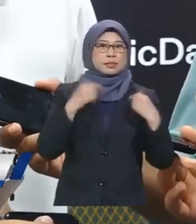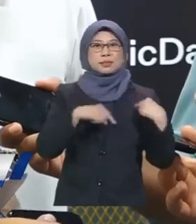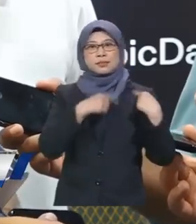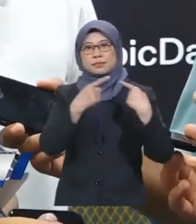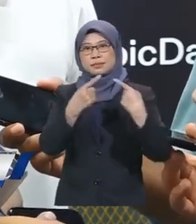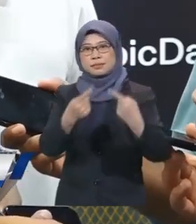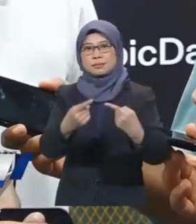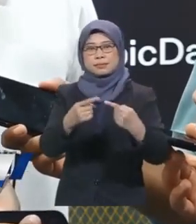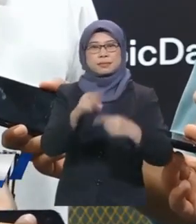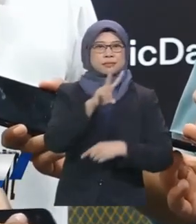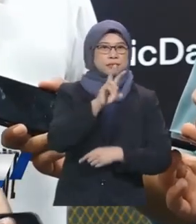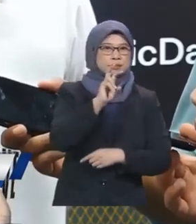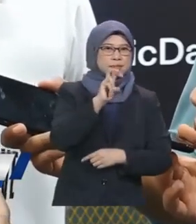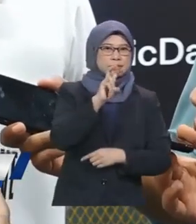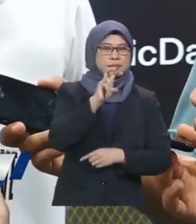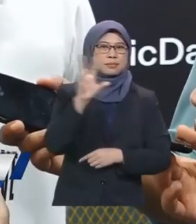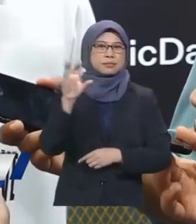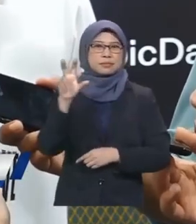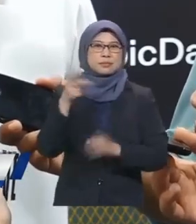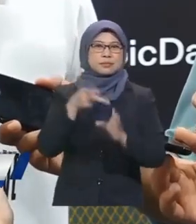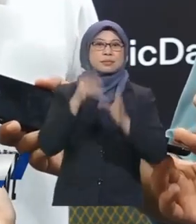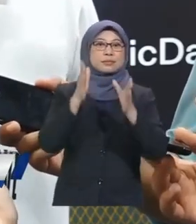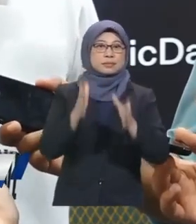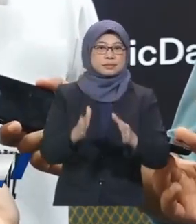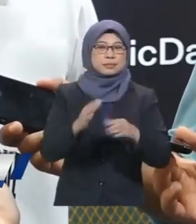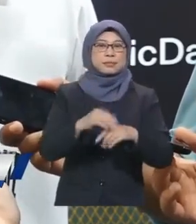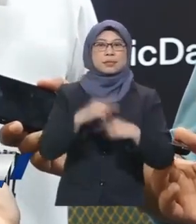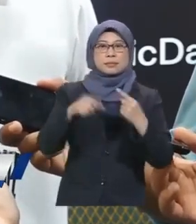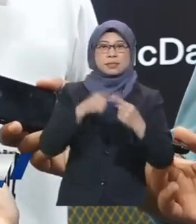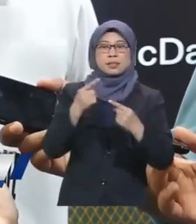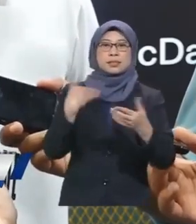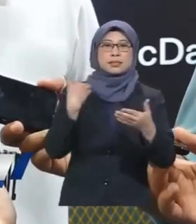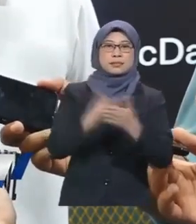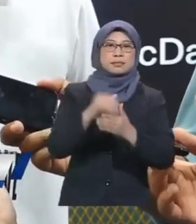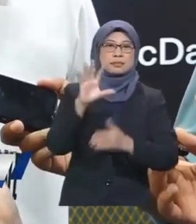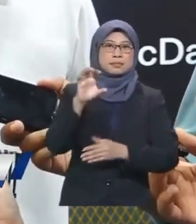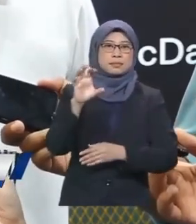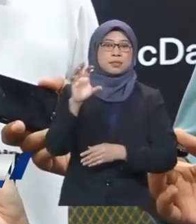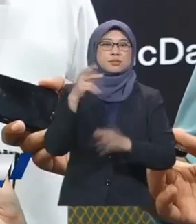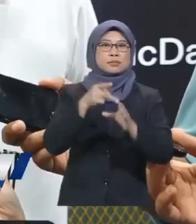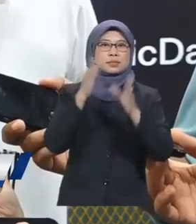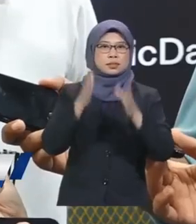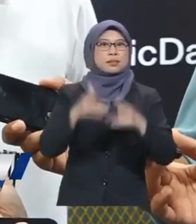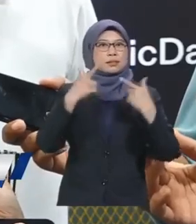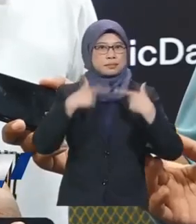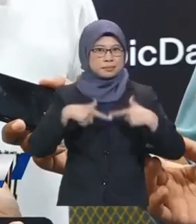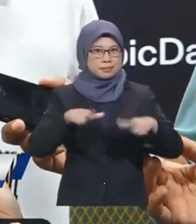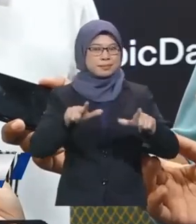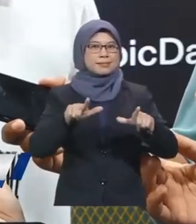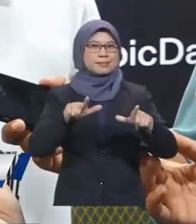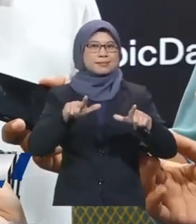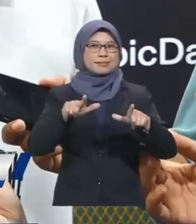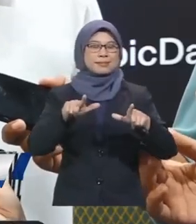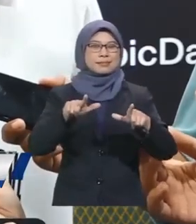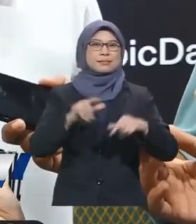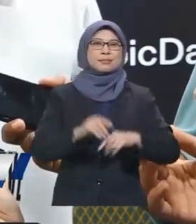sebelum ni. 20-30. If we have more than 50, kita akan mendapat kelayakan yang lain dari